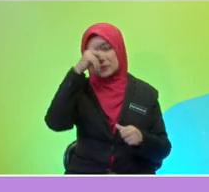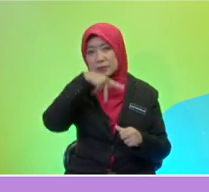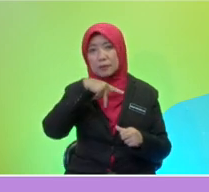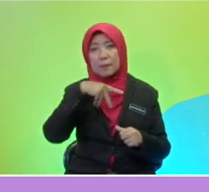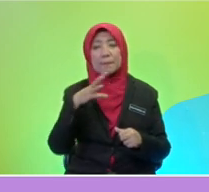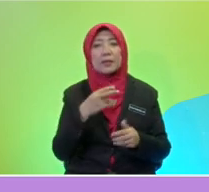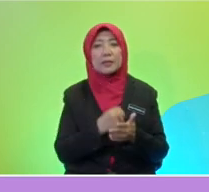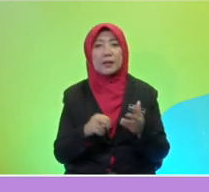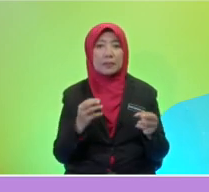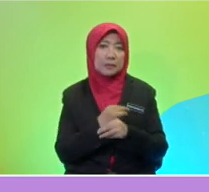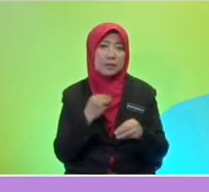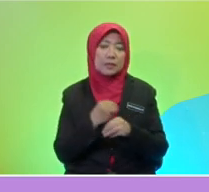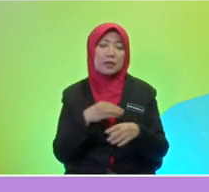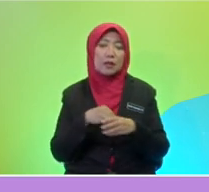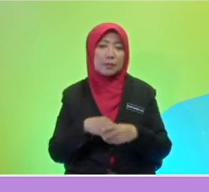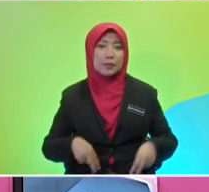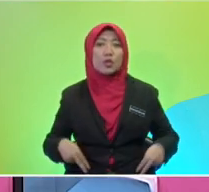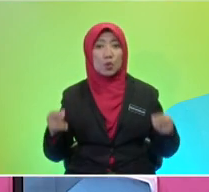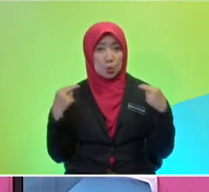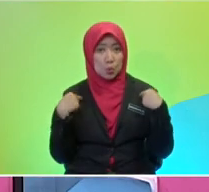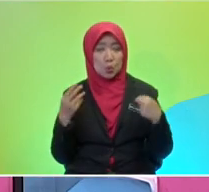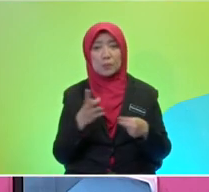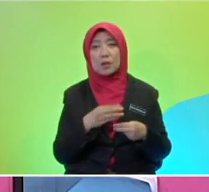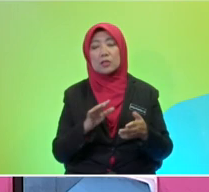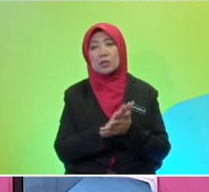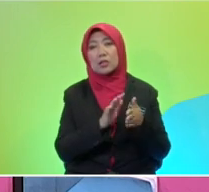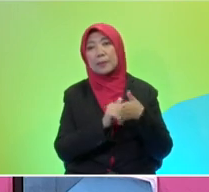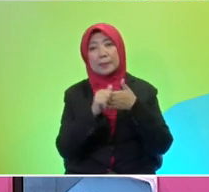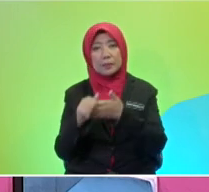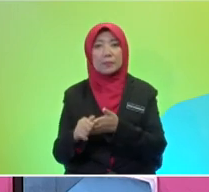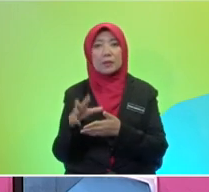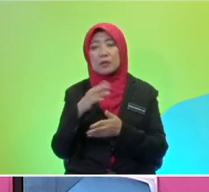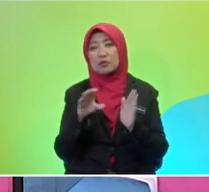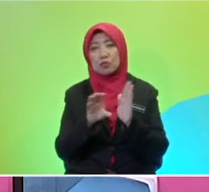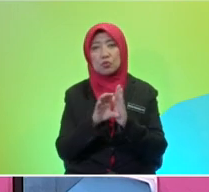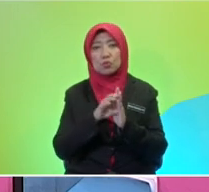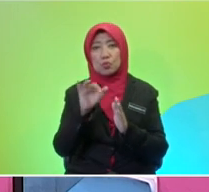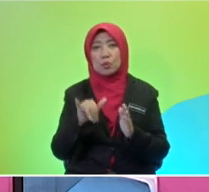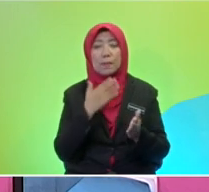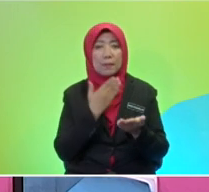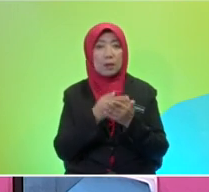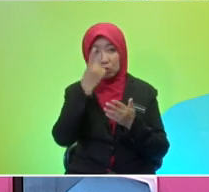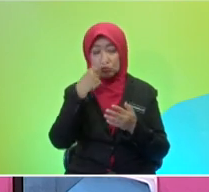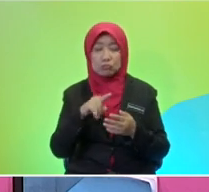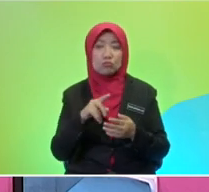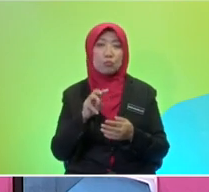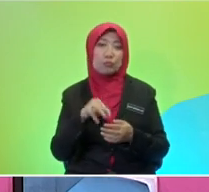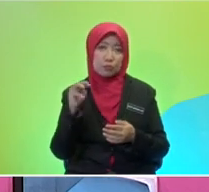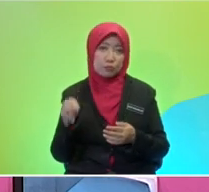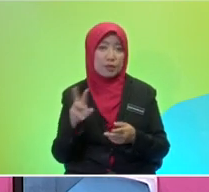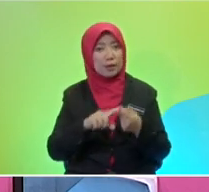dalam kehidupan sehari-hari serta menjadi pemimpin yang teladan maksudnya jadi contoh dan boleh menjadi seorang guru kepada